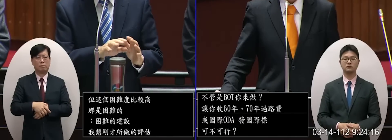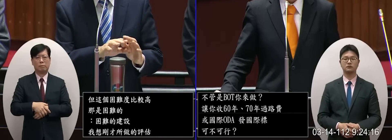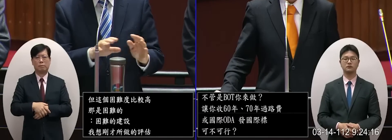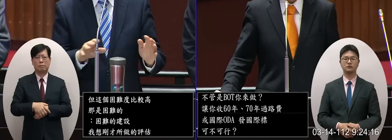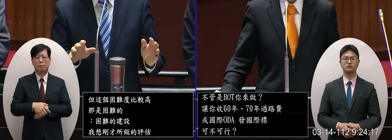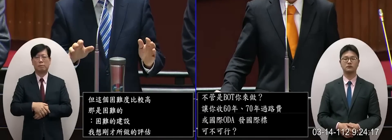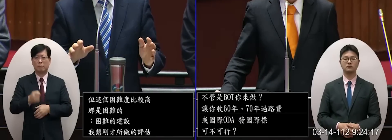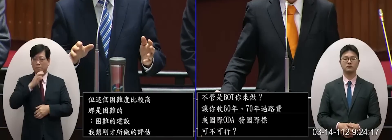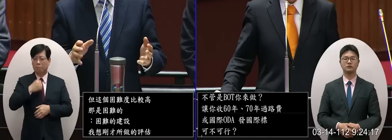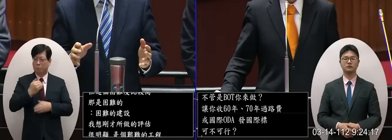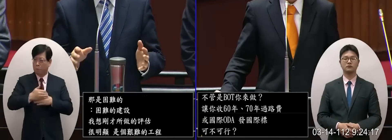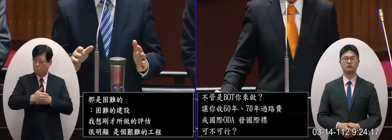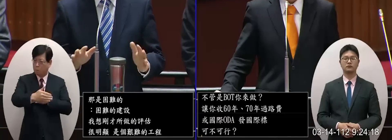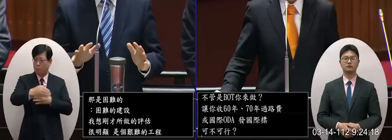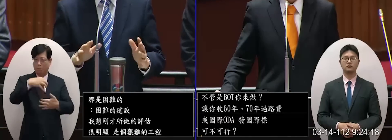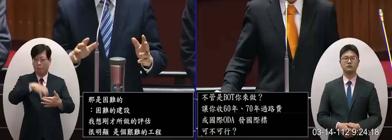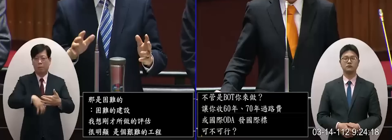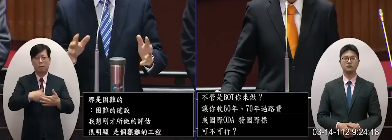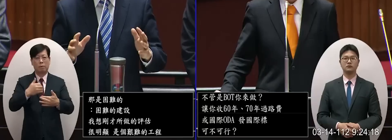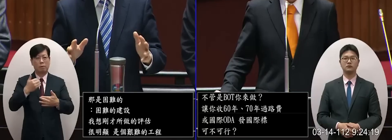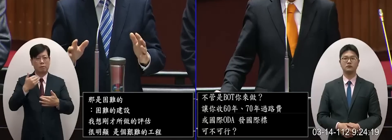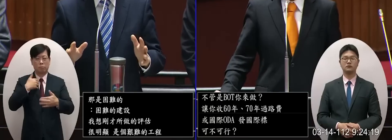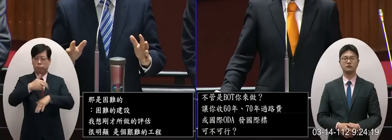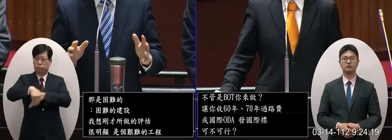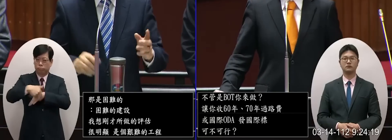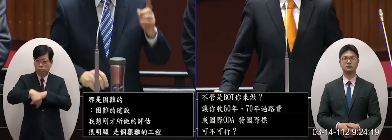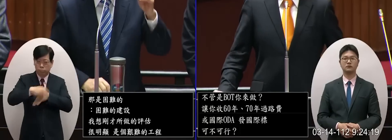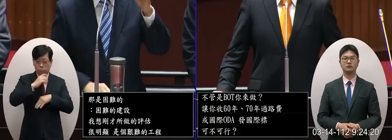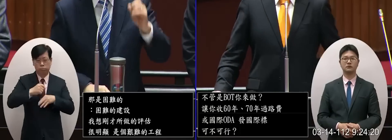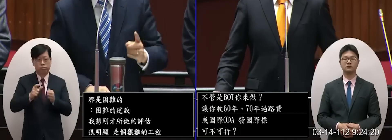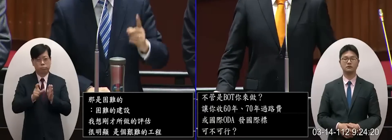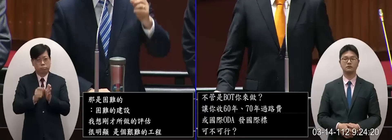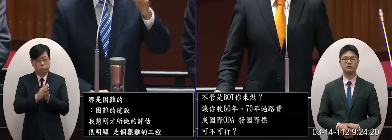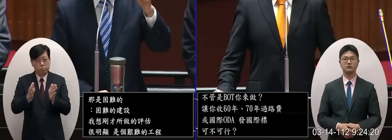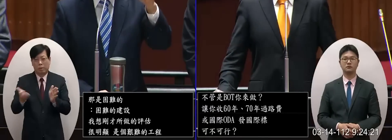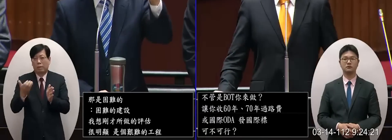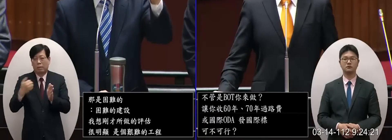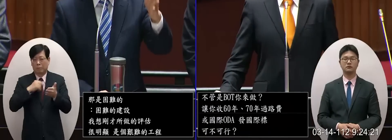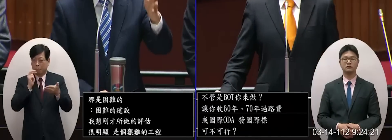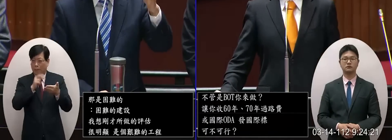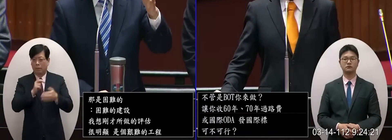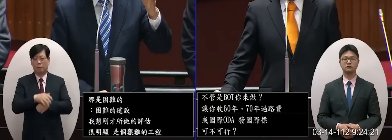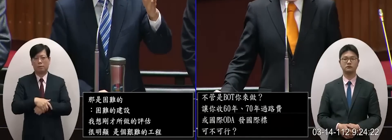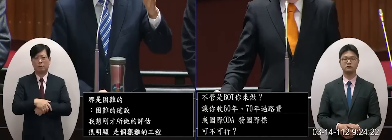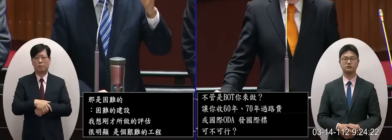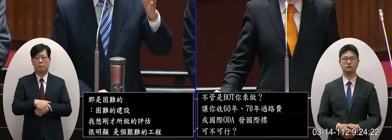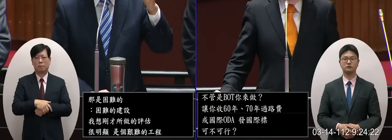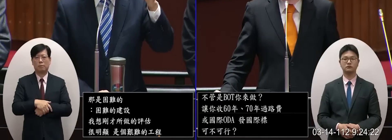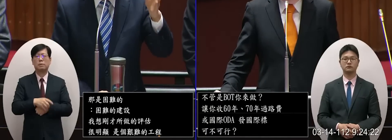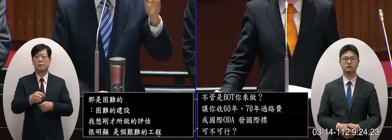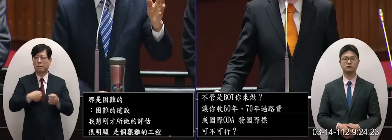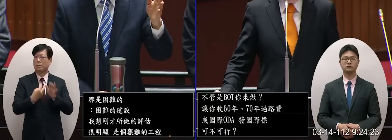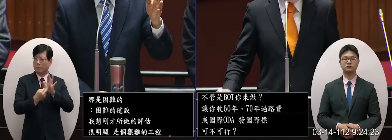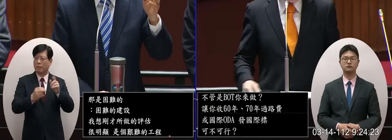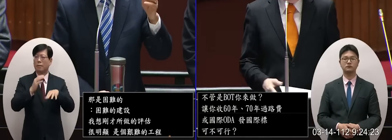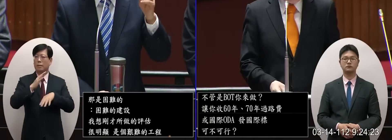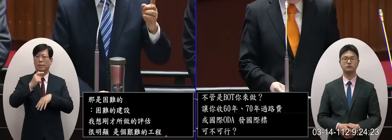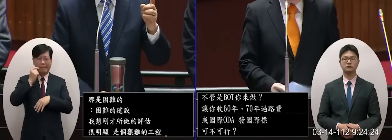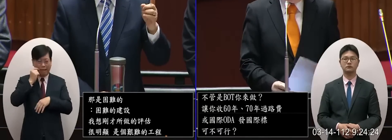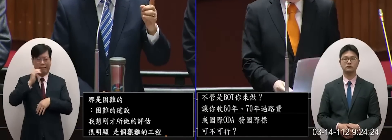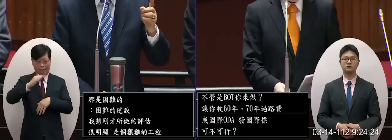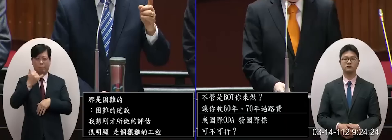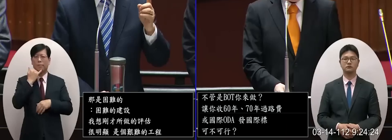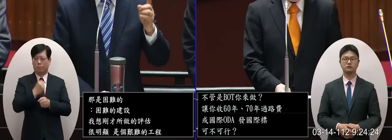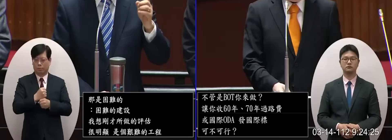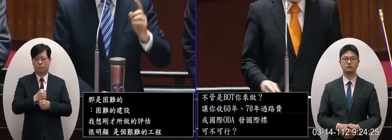一个啊整个过程当中呢，在这个设计的这个阶段哦，刚才您也看到了，这他是说困难但是